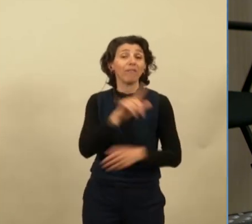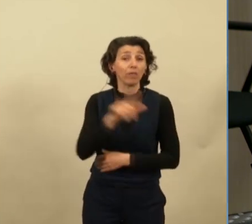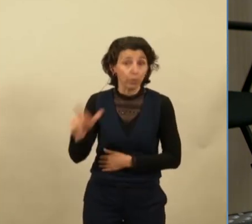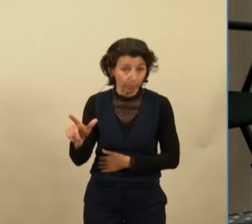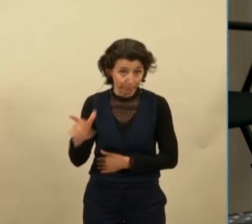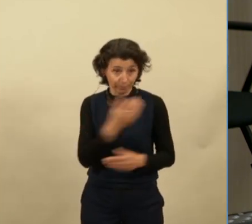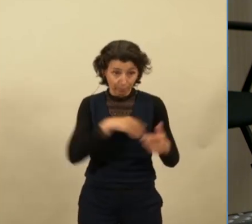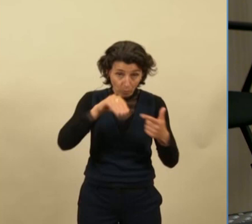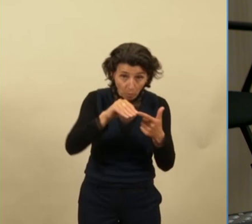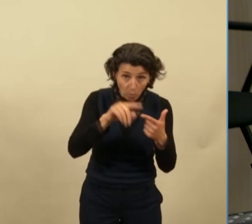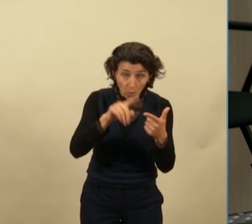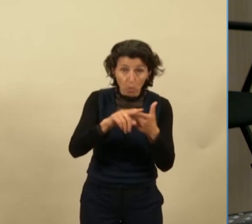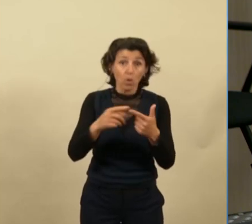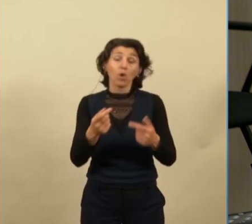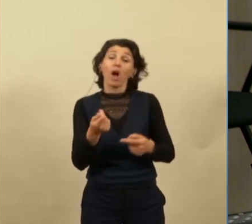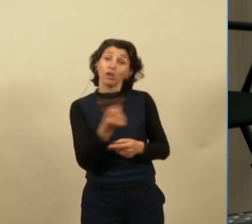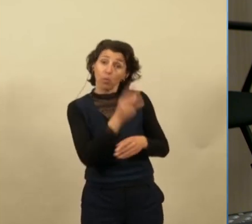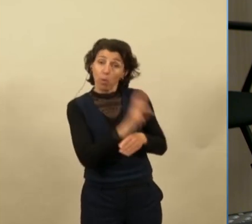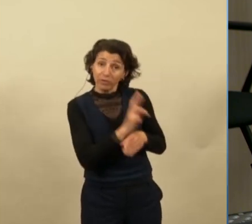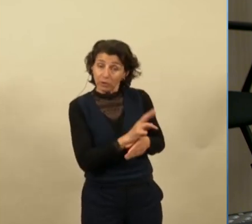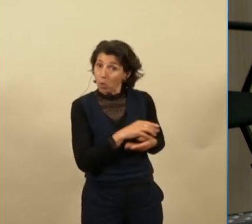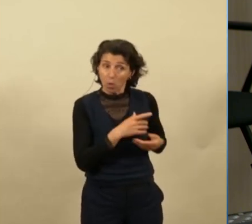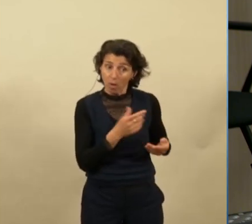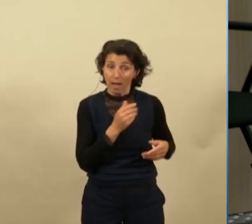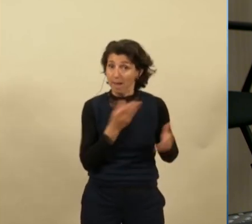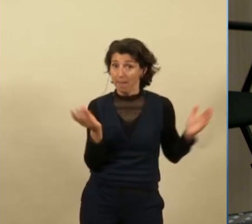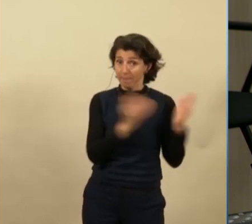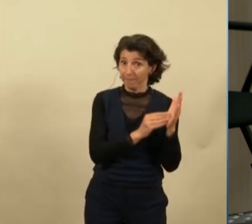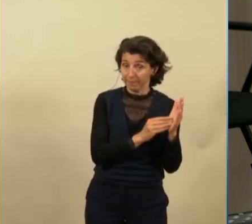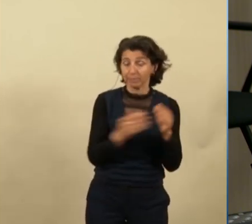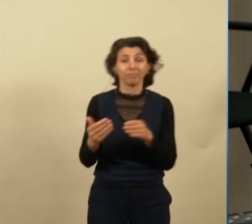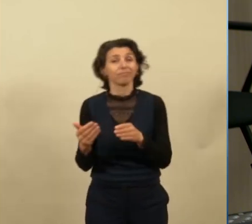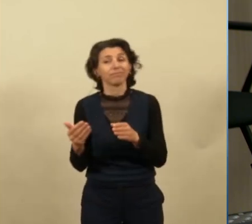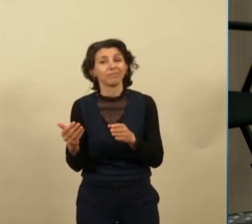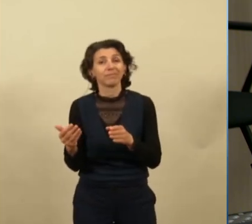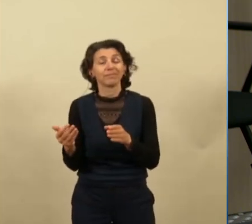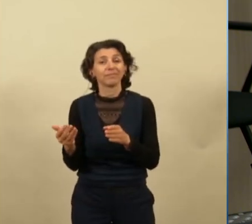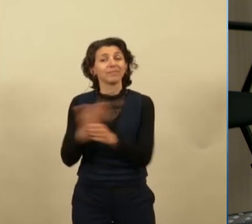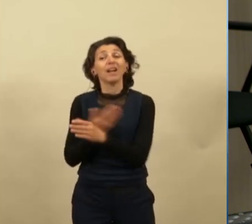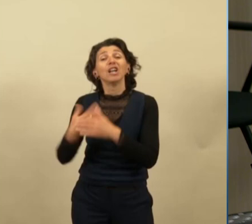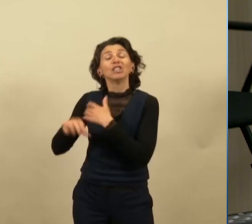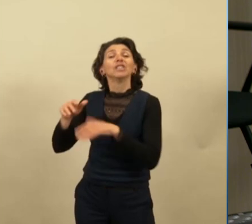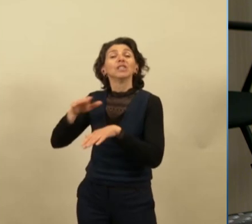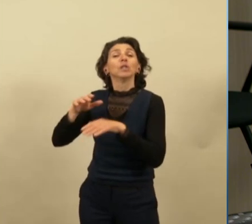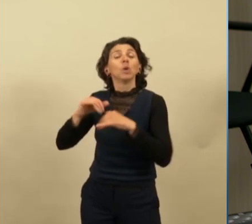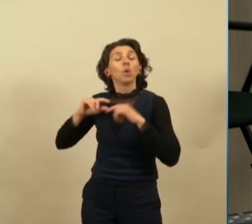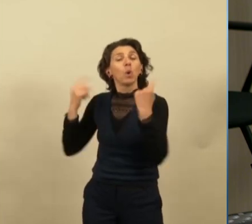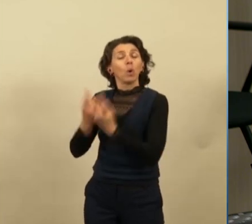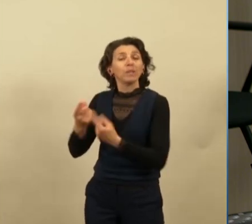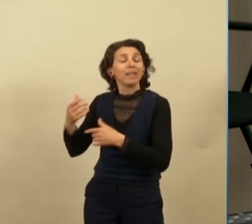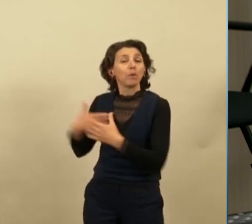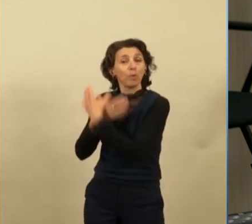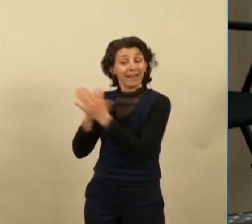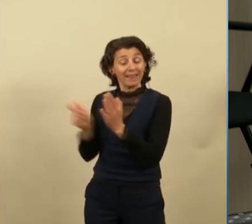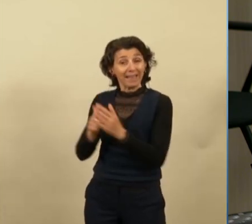n'a été constituée alors qu'une délibération a été prise en conseil métropolitain du 17 décembre 2021